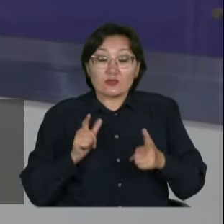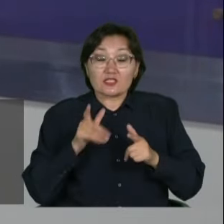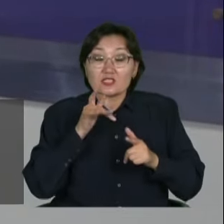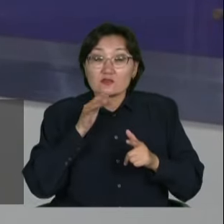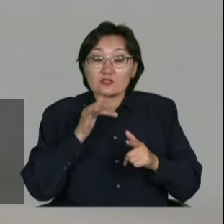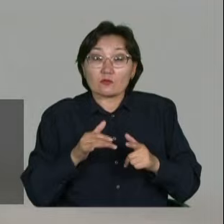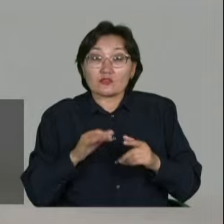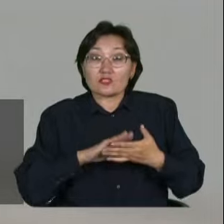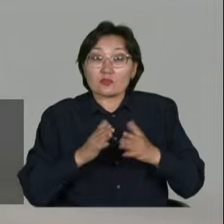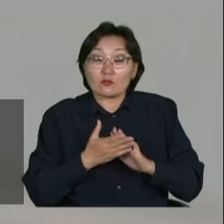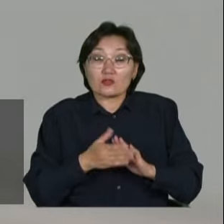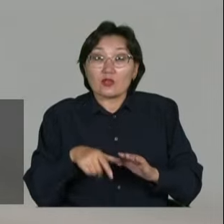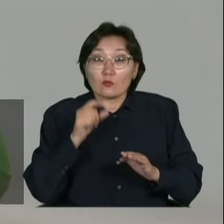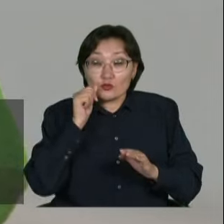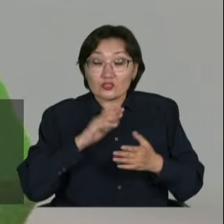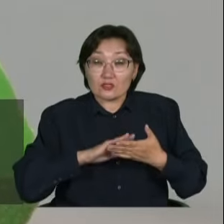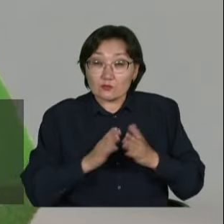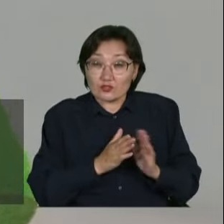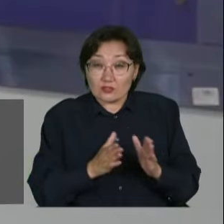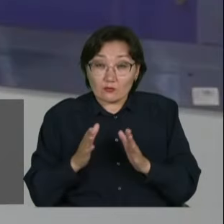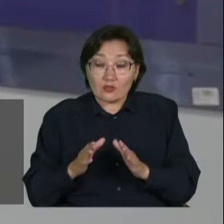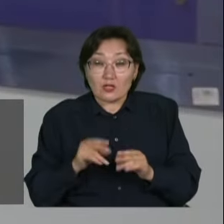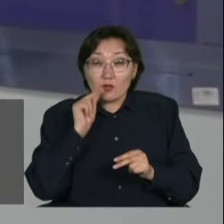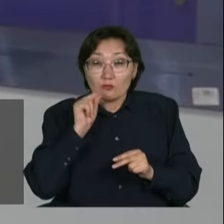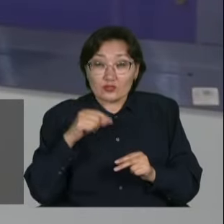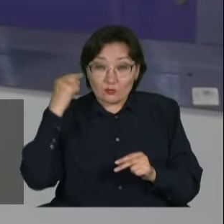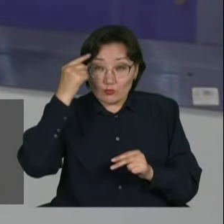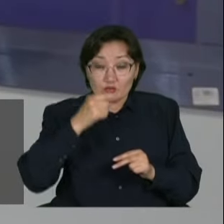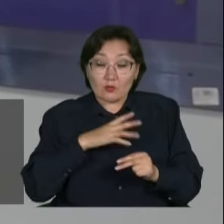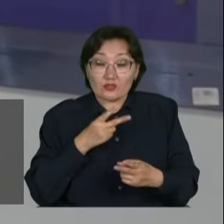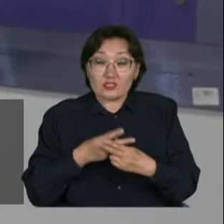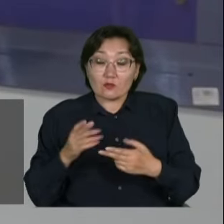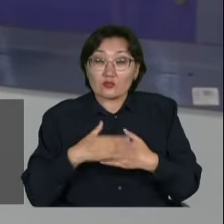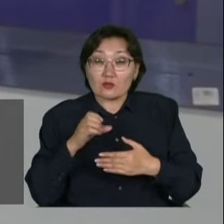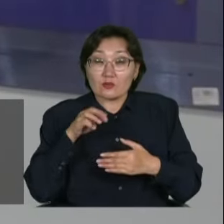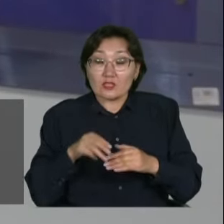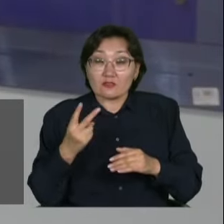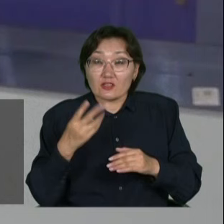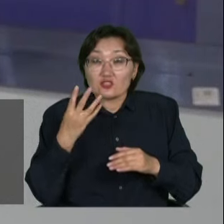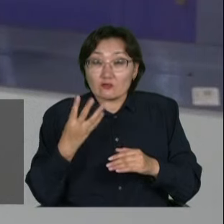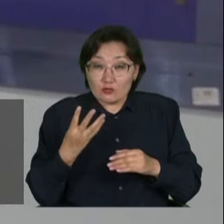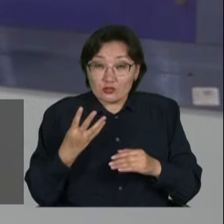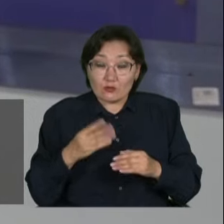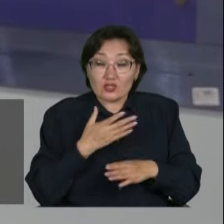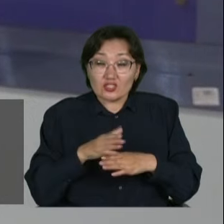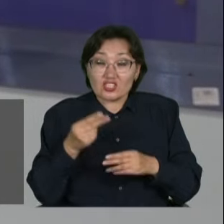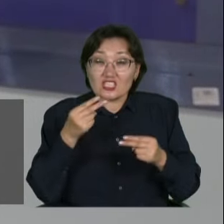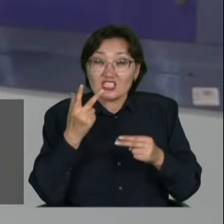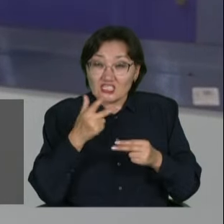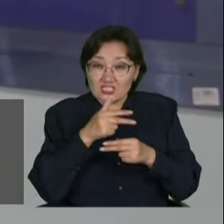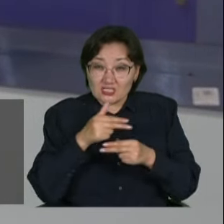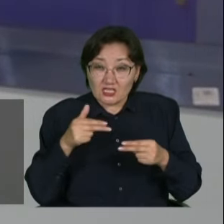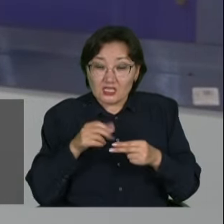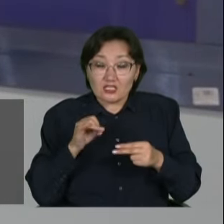время состояние потерпевшего стабильное. Подозреваемое лицо было осуждено по статье 24 части 3